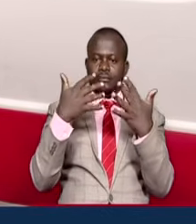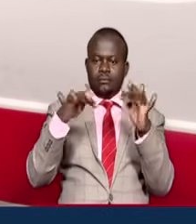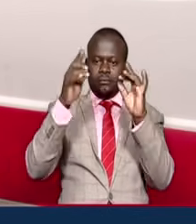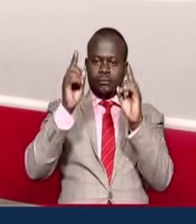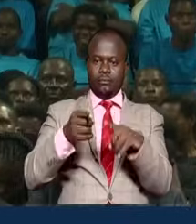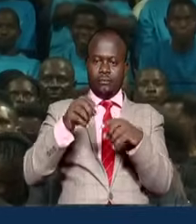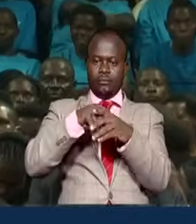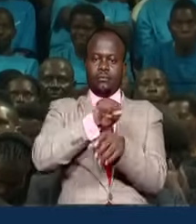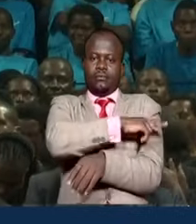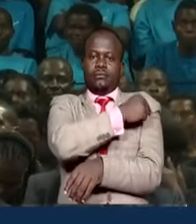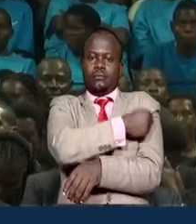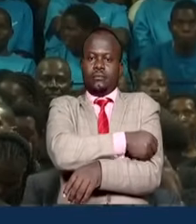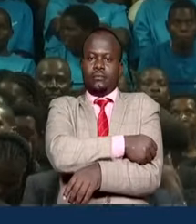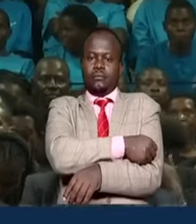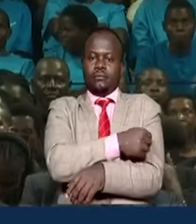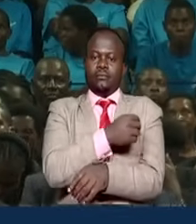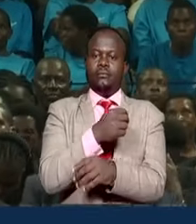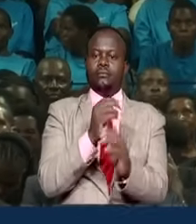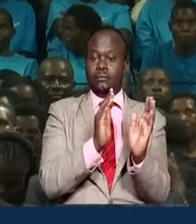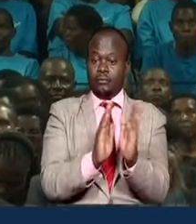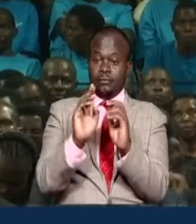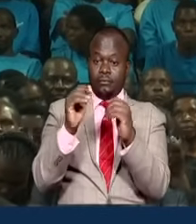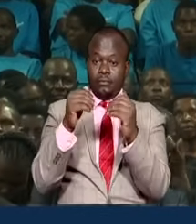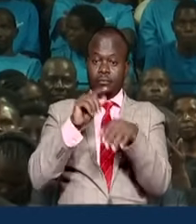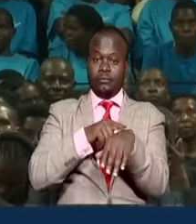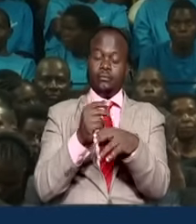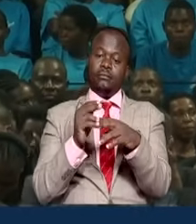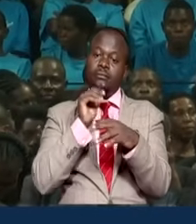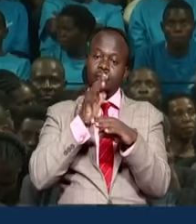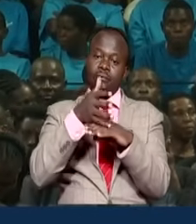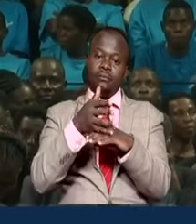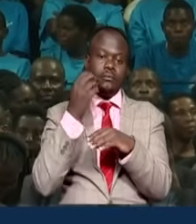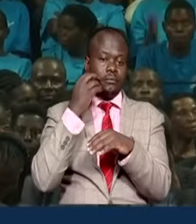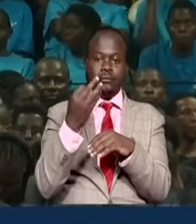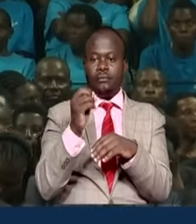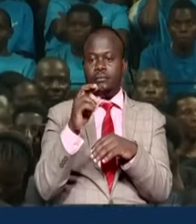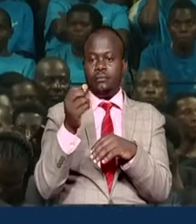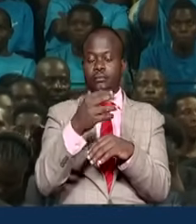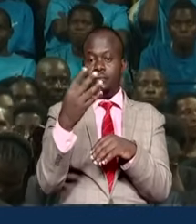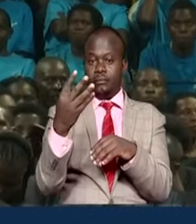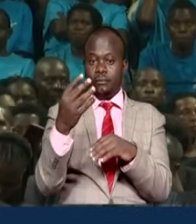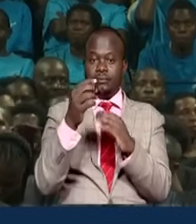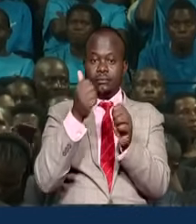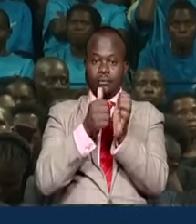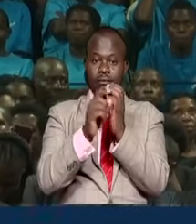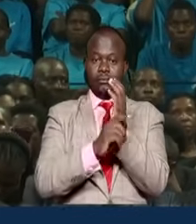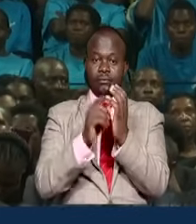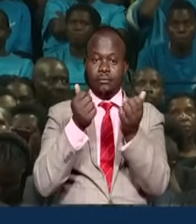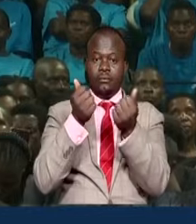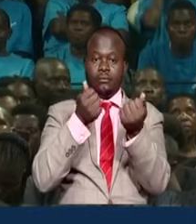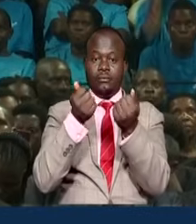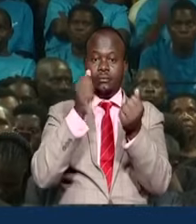kugezwa mu bitaro. Turateganya ko mu gihe kitarenze amezi 3 cyangwa 4 buri karere kose k'u Rwanda kazagira ambulance